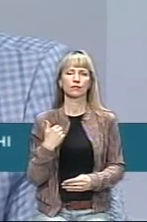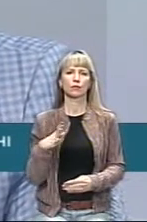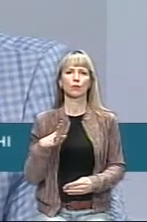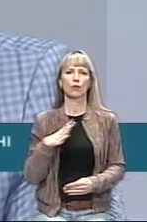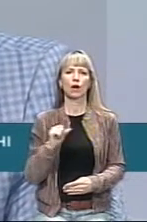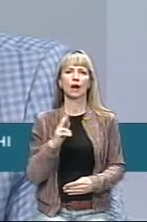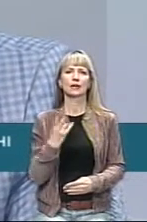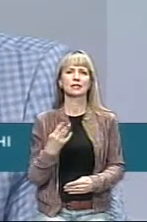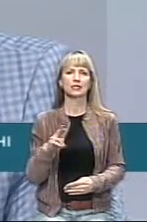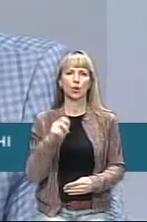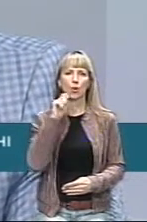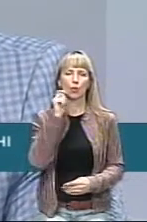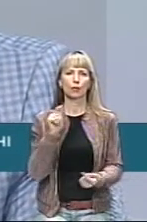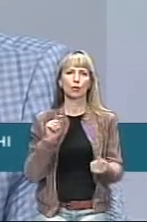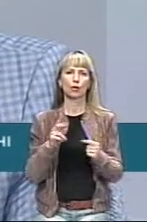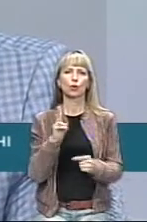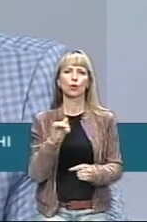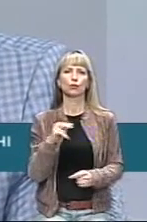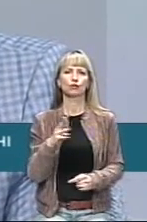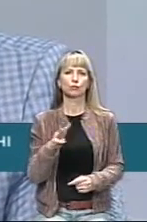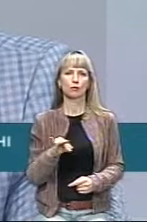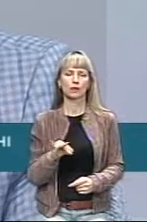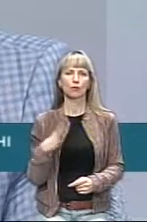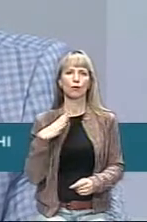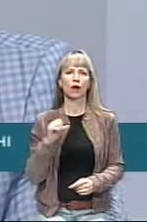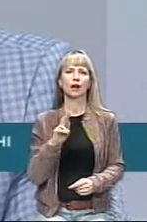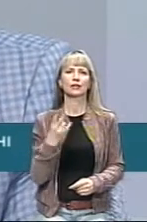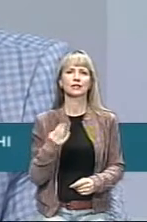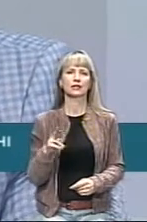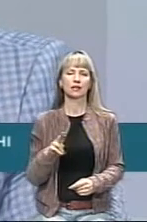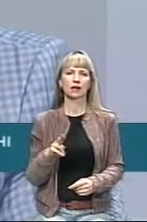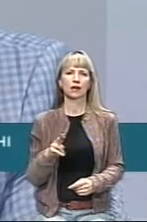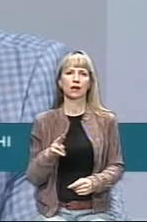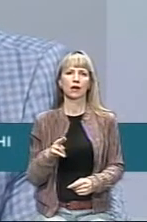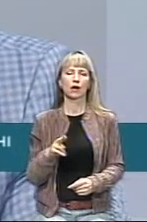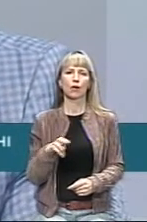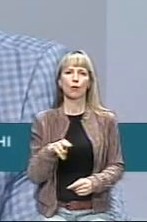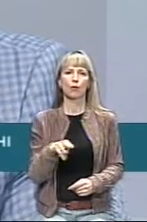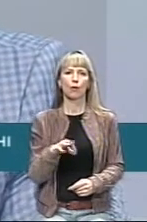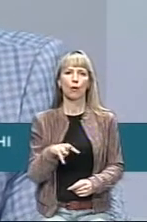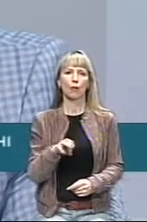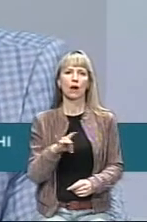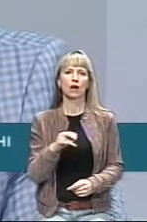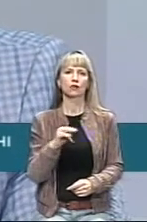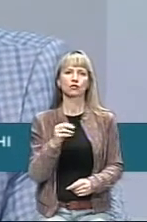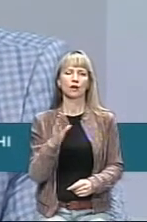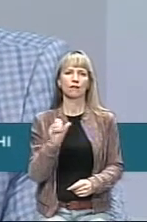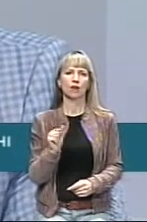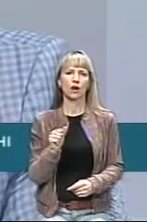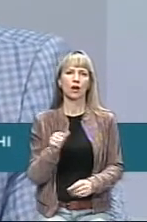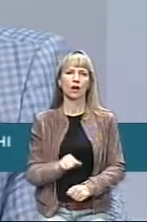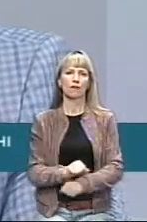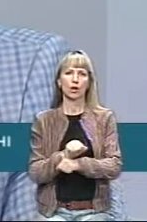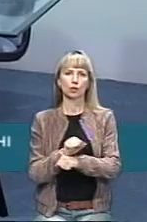Була акція «Україна проти Кучми», була акція, ну, от, власне, «Помаранчева революція» і